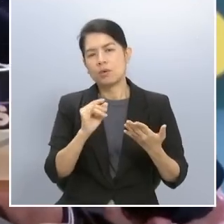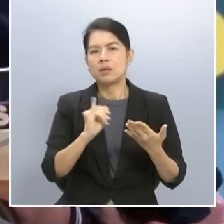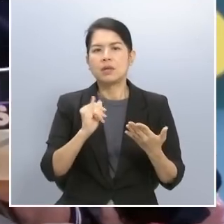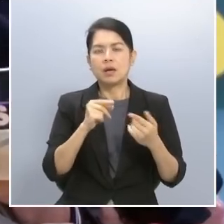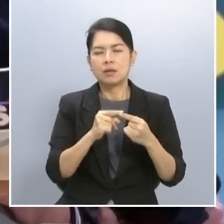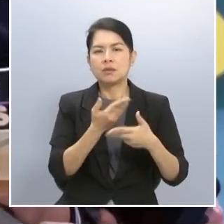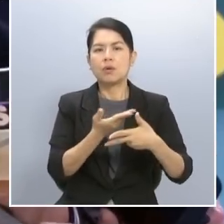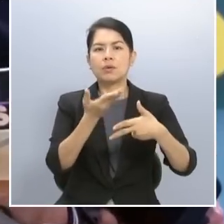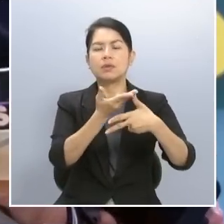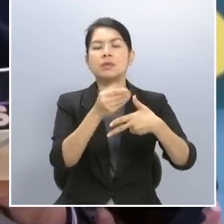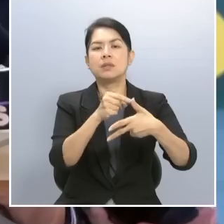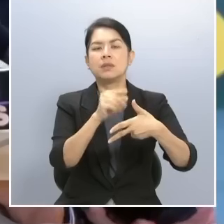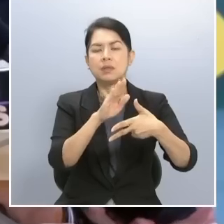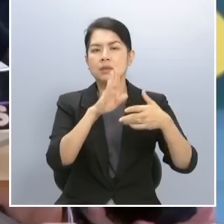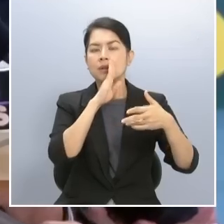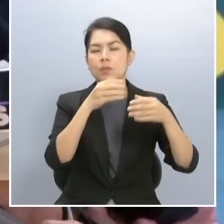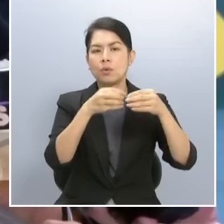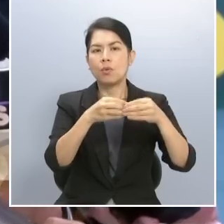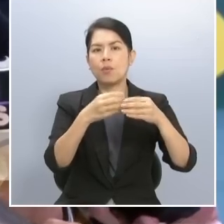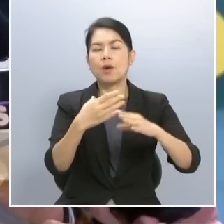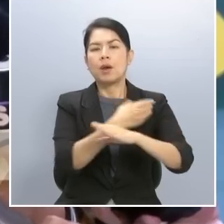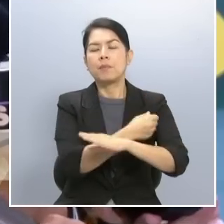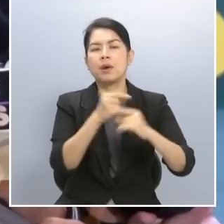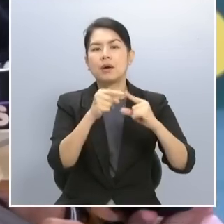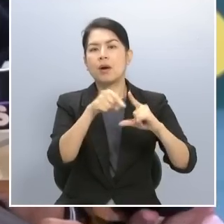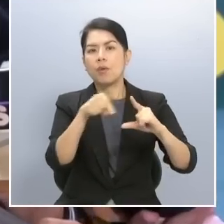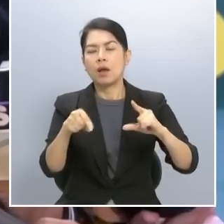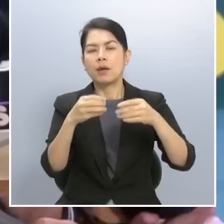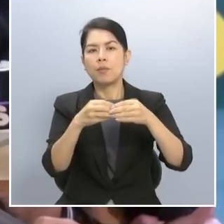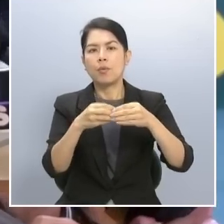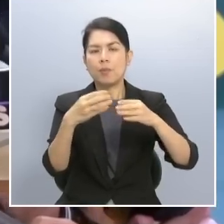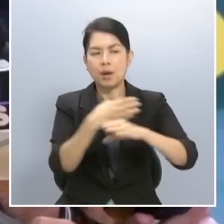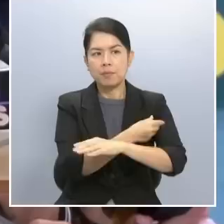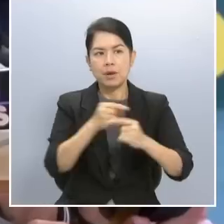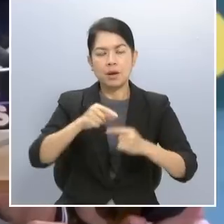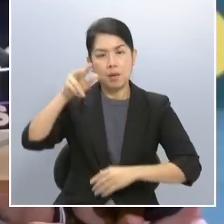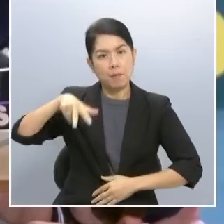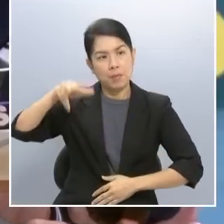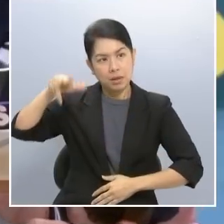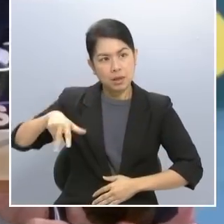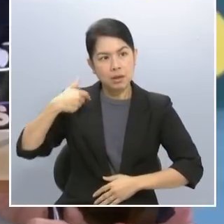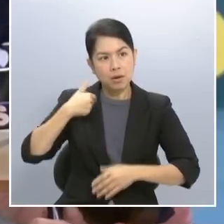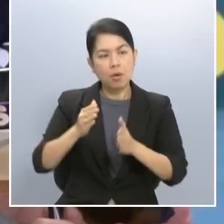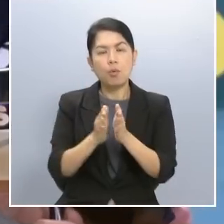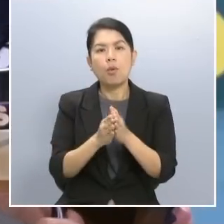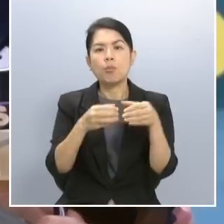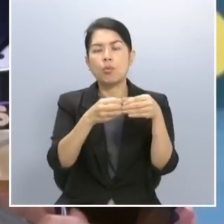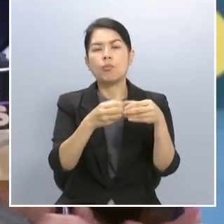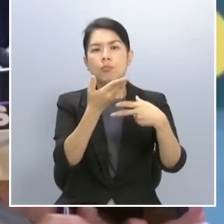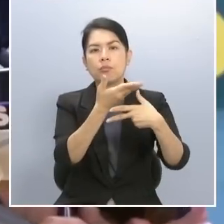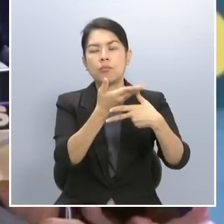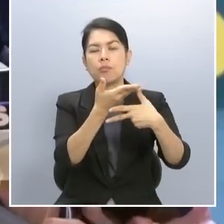1ในกรณีนี้พรรคลำดับ1กับพรรคลำดับ2เค้าประกาศว่าจะอยู่ด้วยกัน